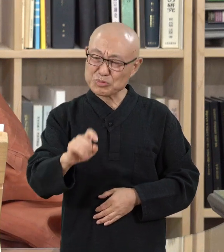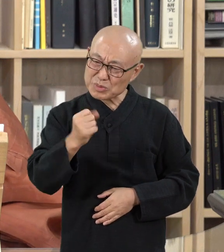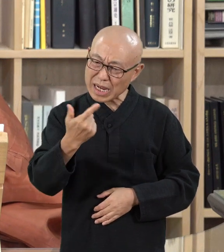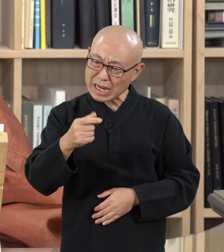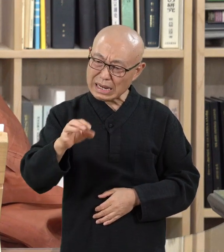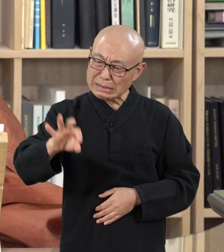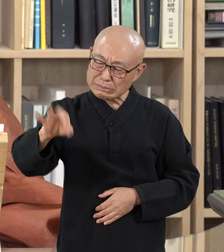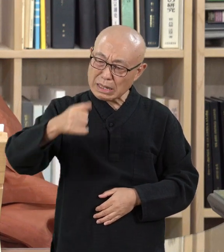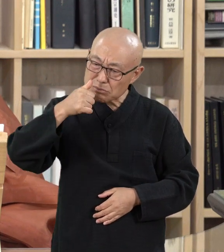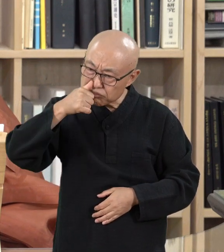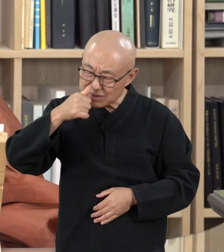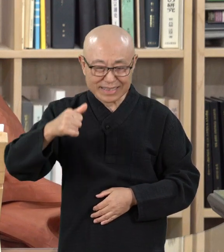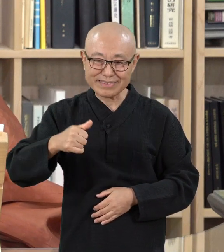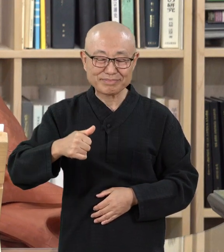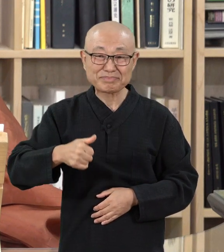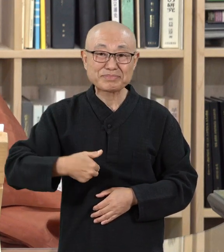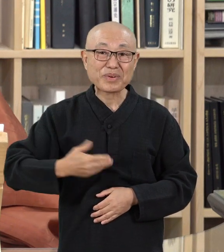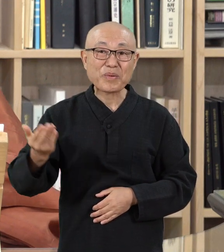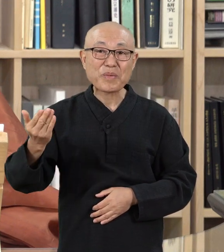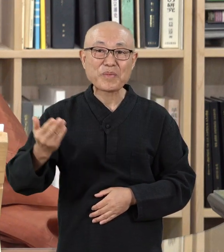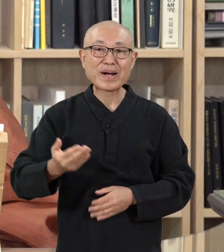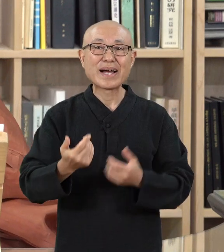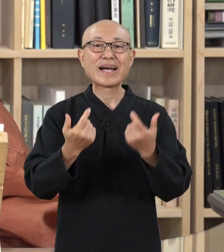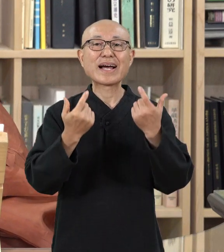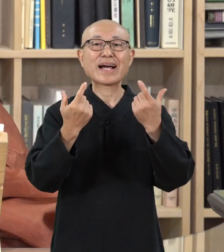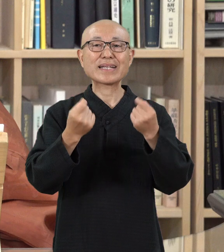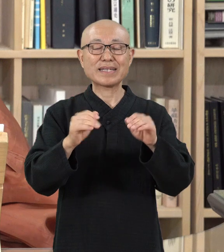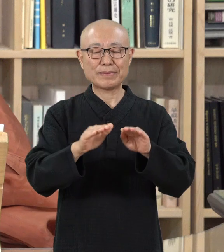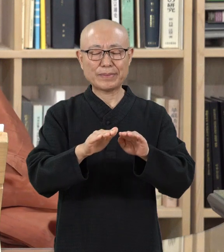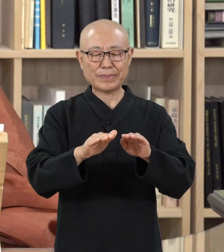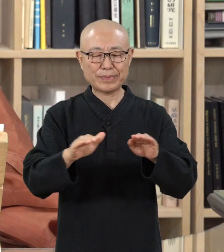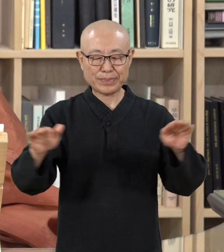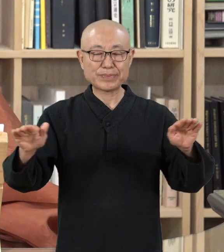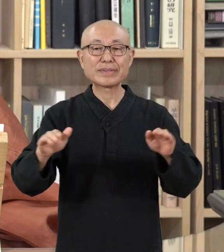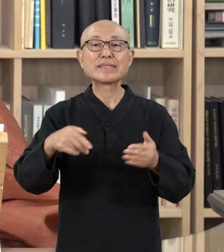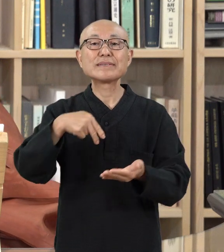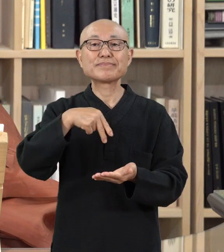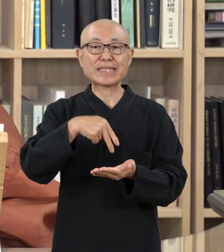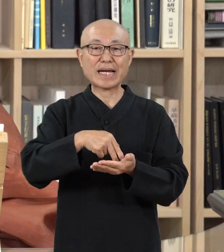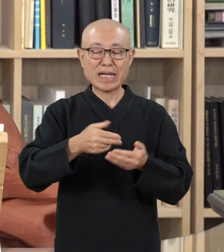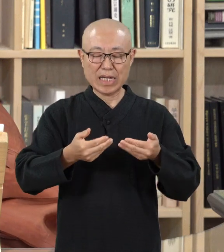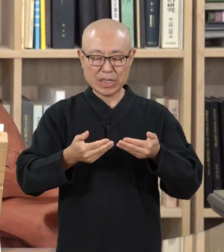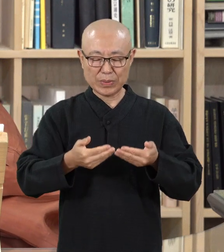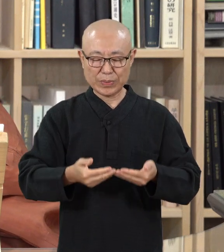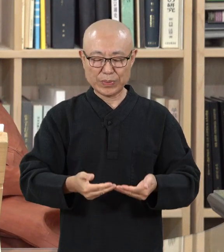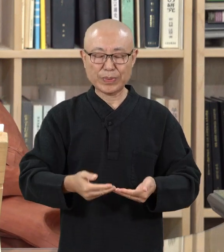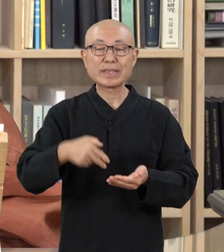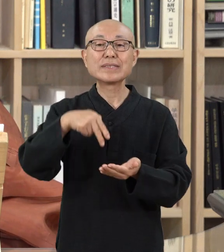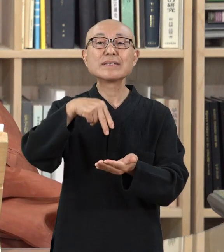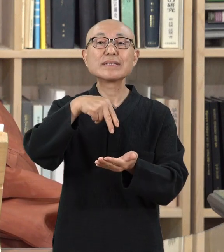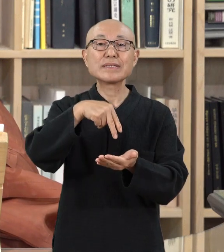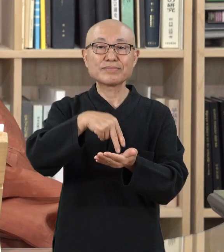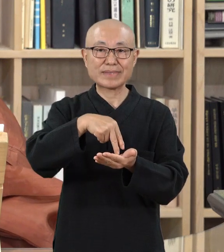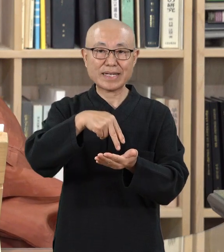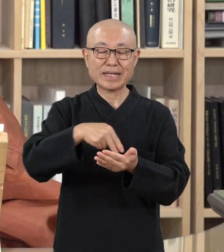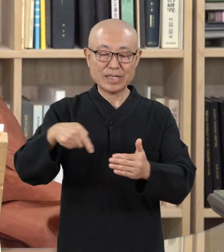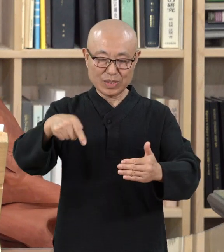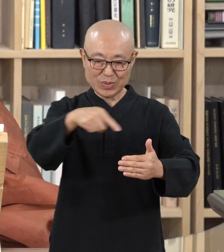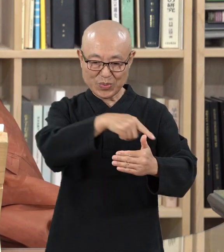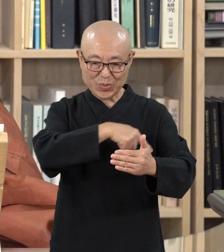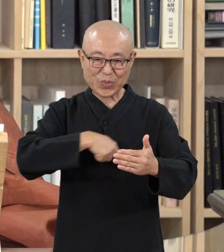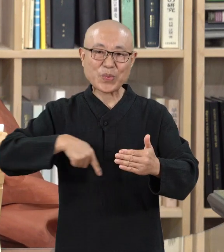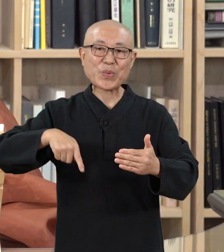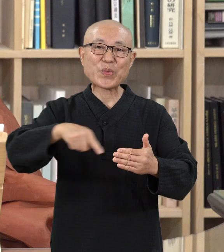저 비천하게 볼 것도 없고, 그래서 그러한 아주 평등한 경지, 고요한 경지, 그러면서 그 속에